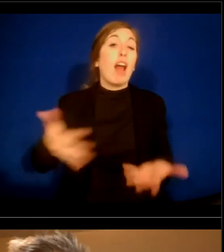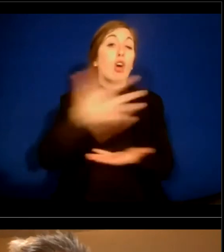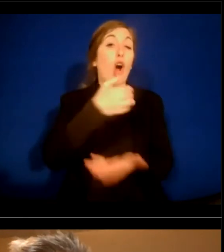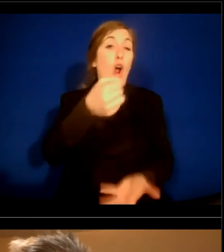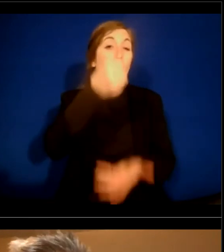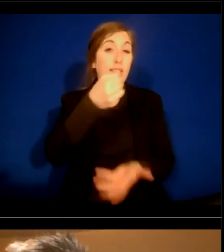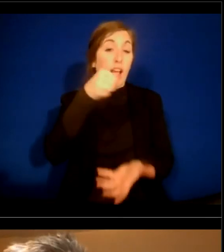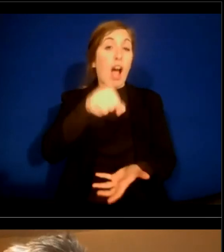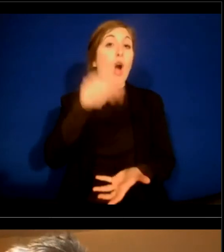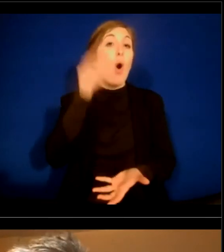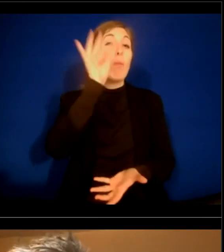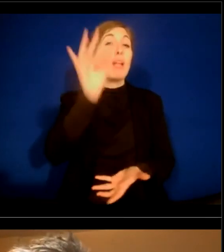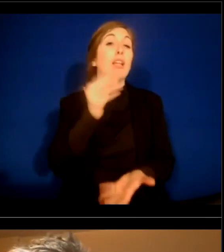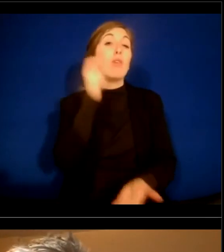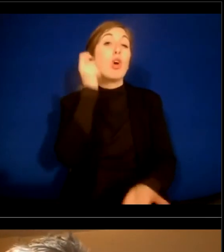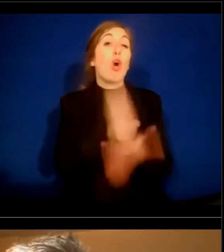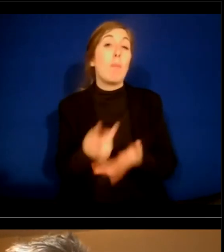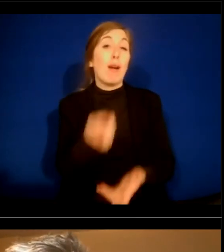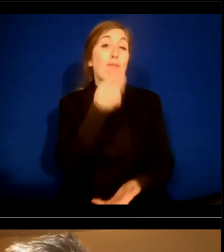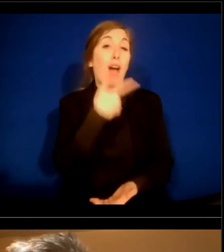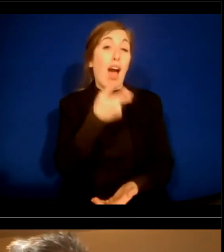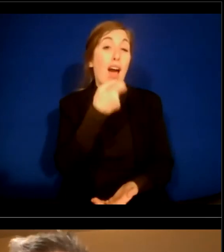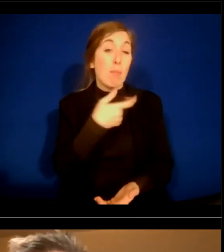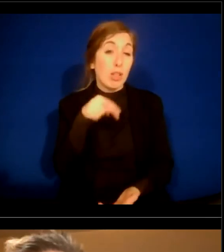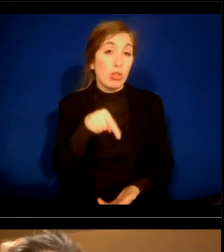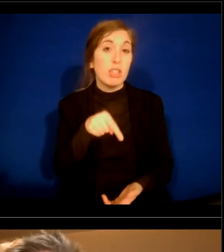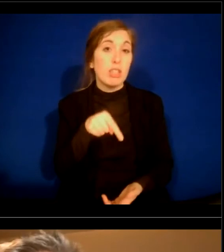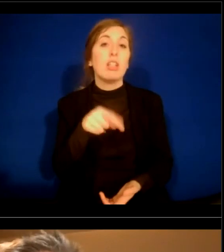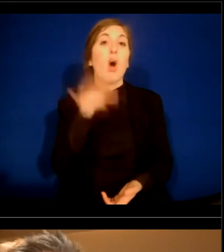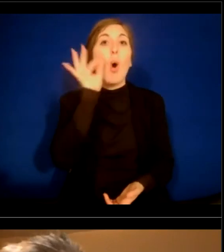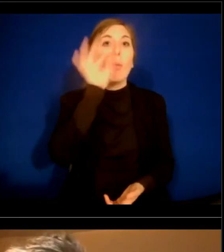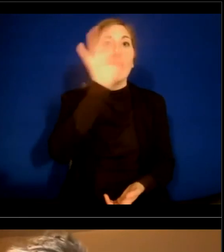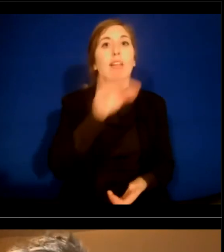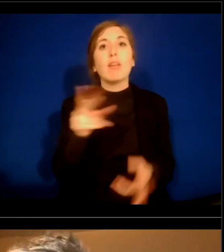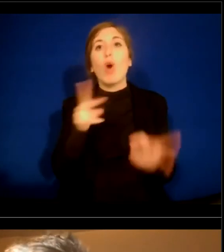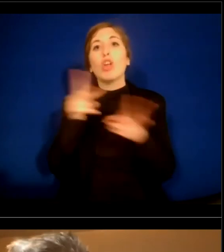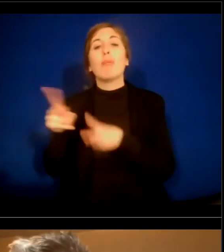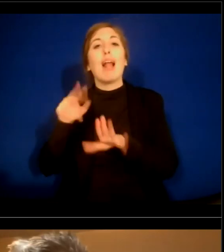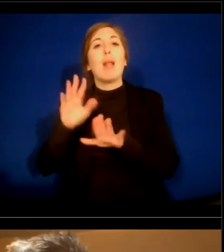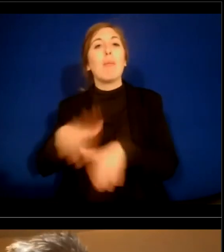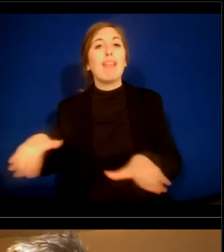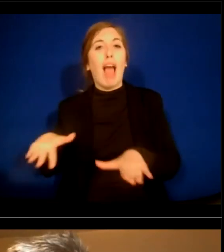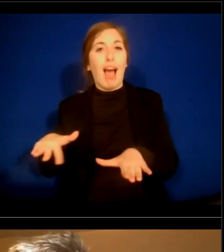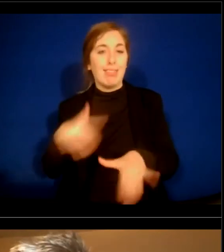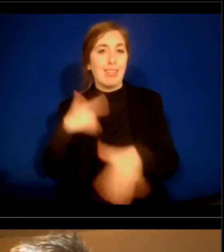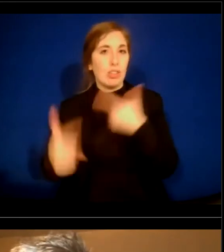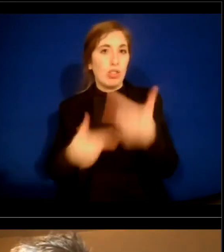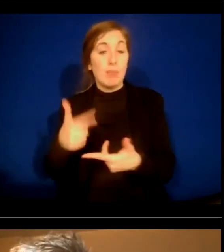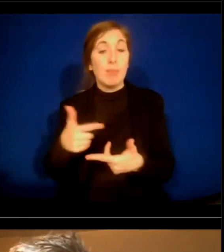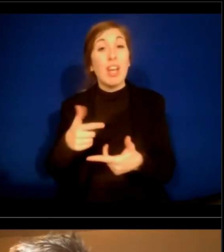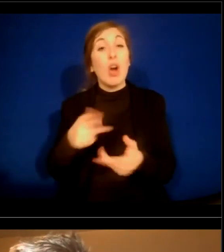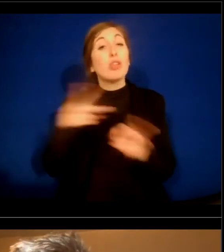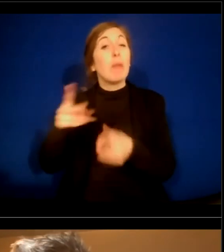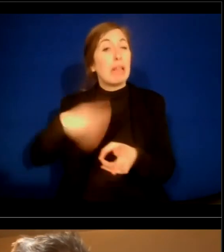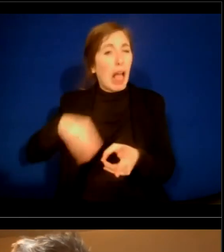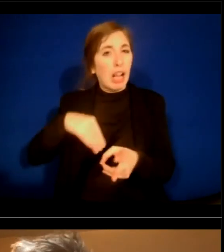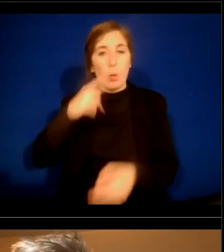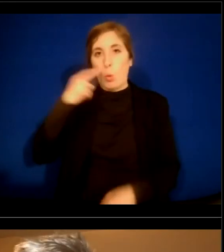se pensiamo al trasferimento di persone dall'Ucraina alla Polonia